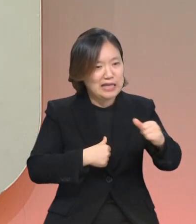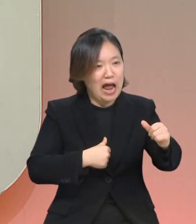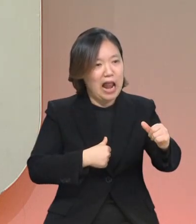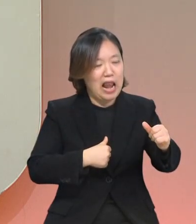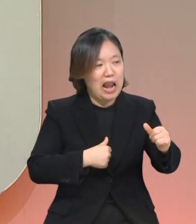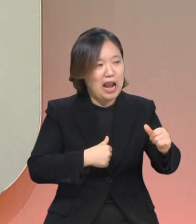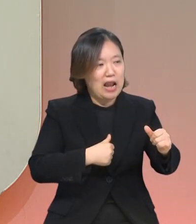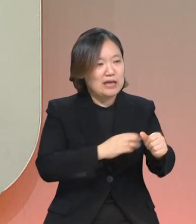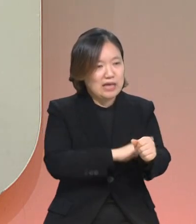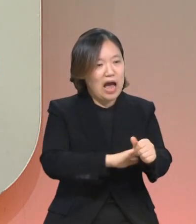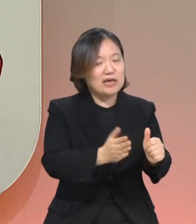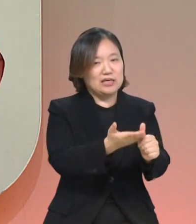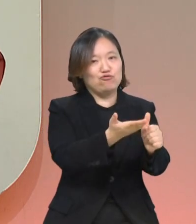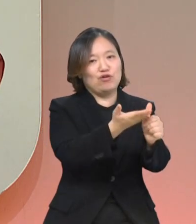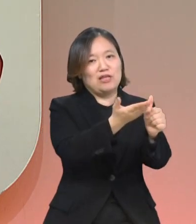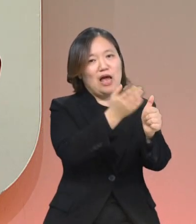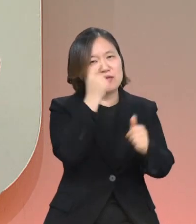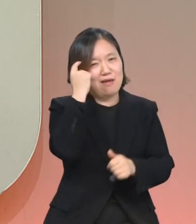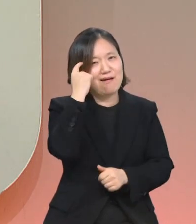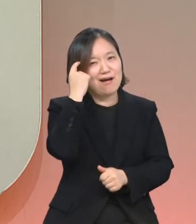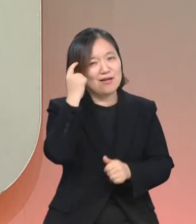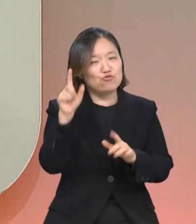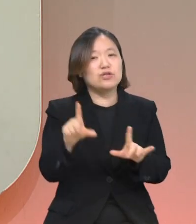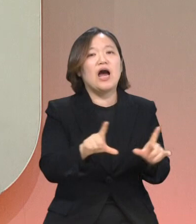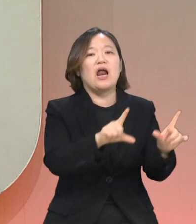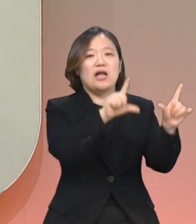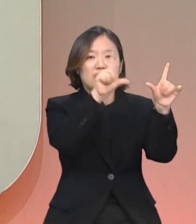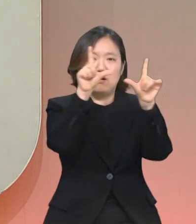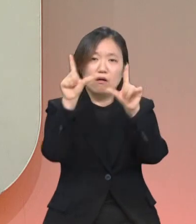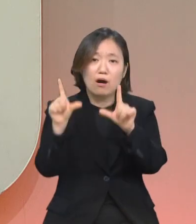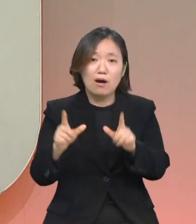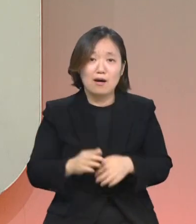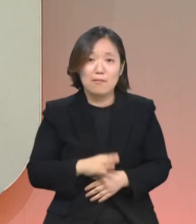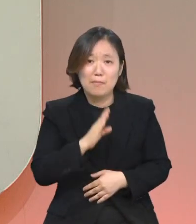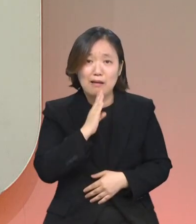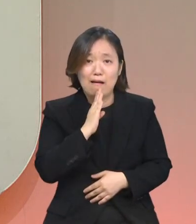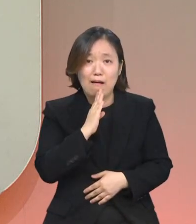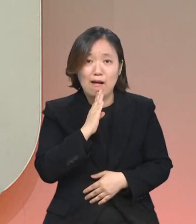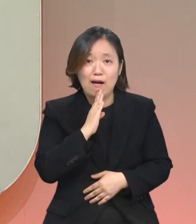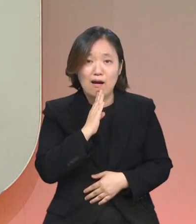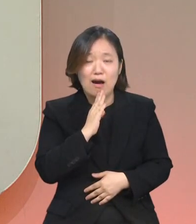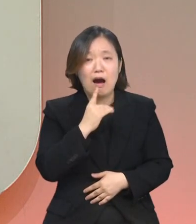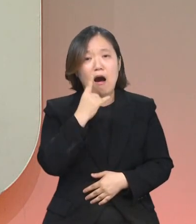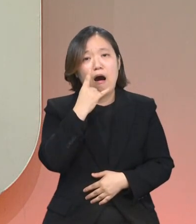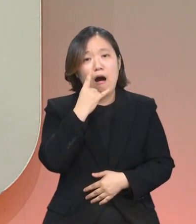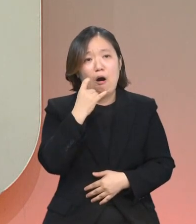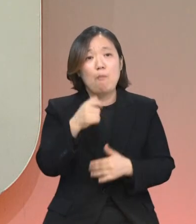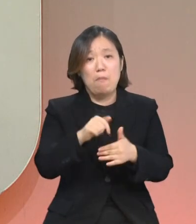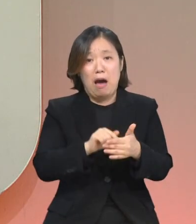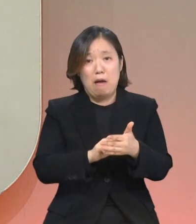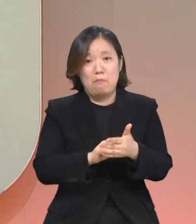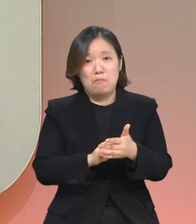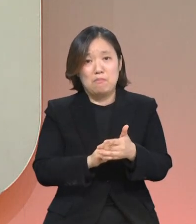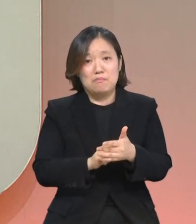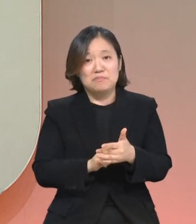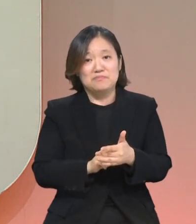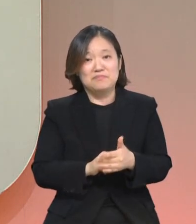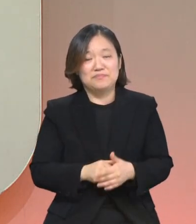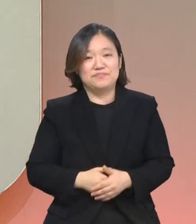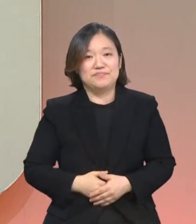어머님들이 다 그러셨지 않습니까 오직 자식을 바라보는 그 뜨거운 모성애가 있지 않습니까 그래서 아이